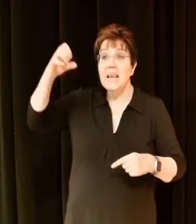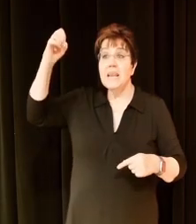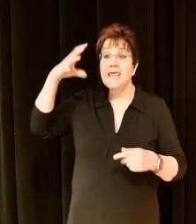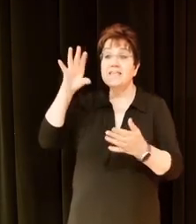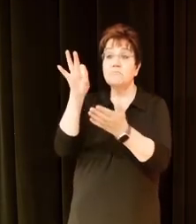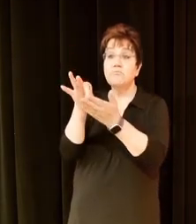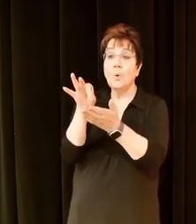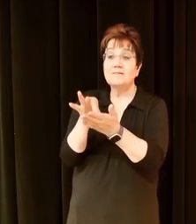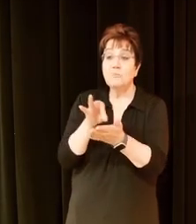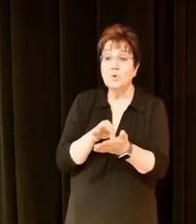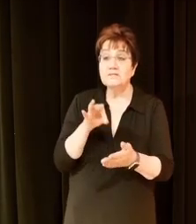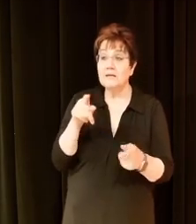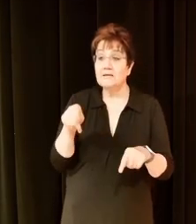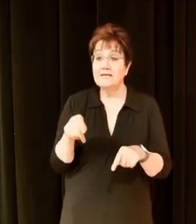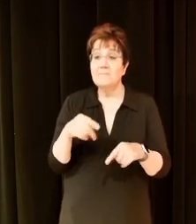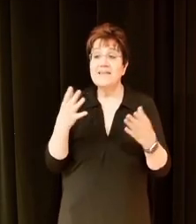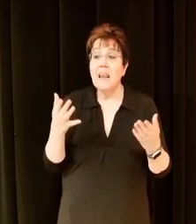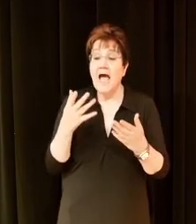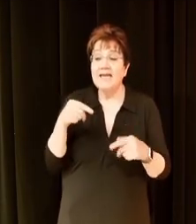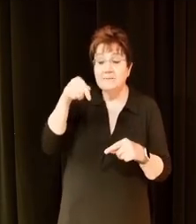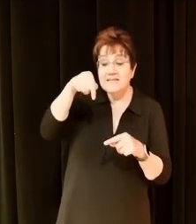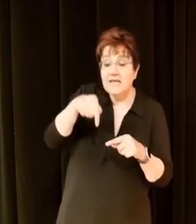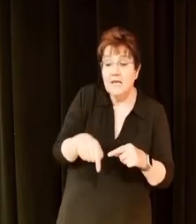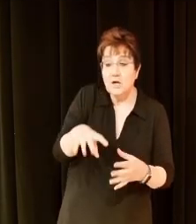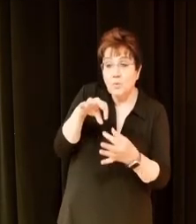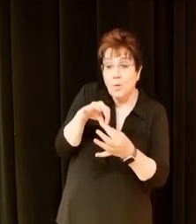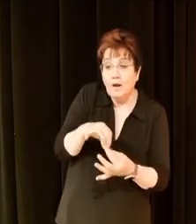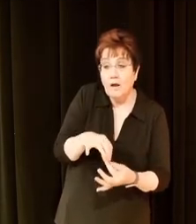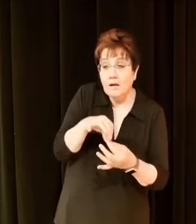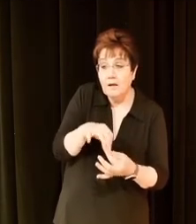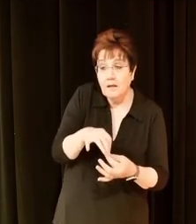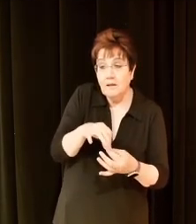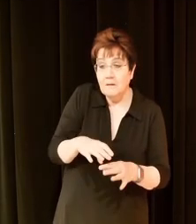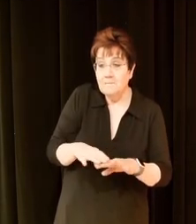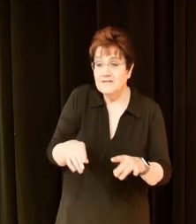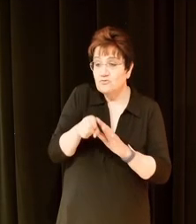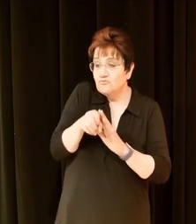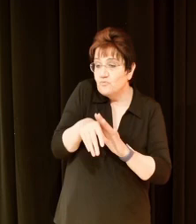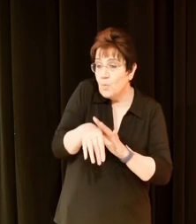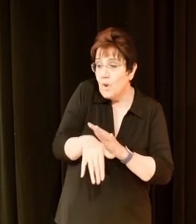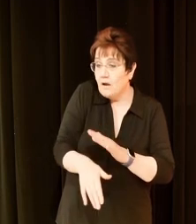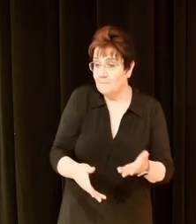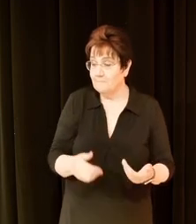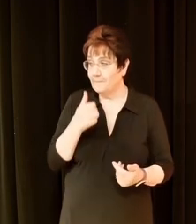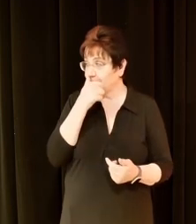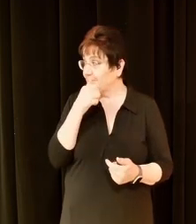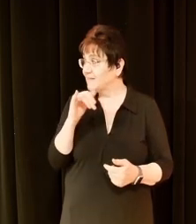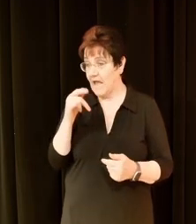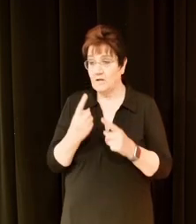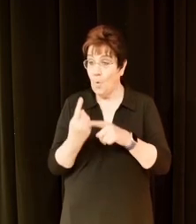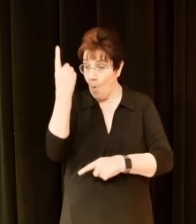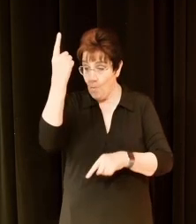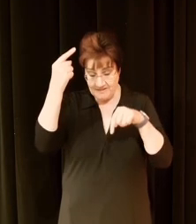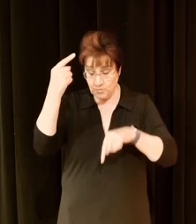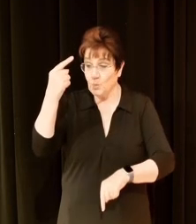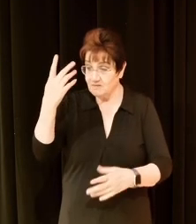ganz leicht vererdet sind durch diese die zarten Fühler. Ja. Okay, da ist was oben und das ist was